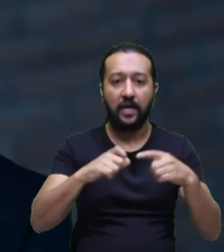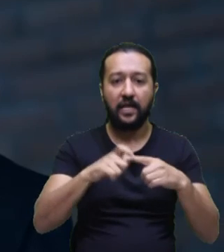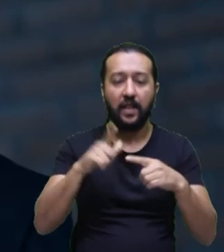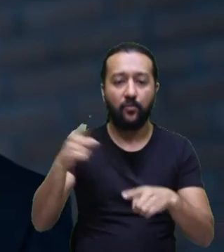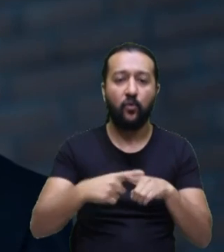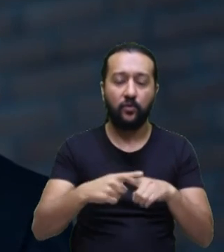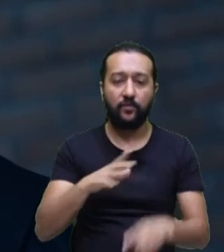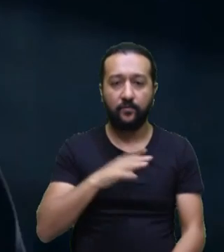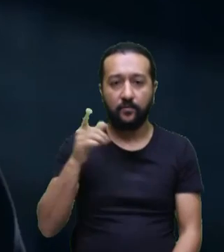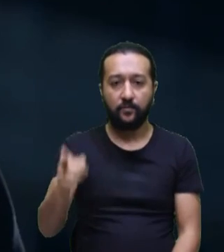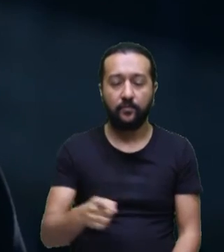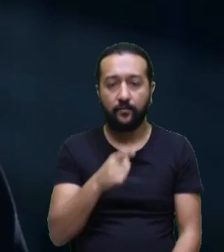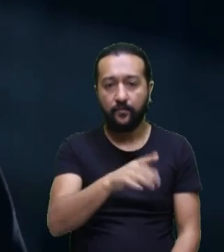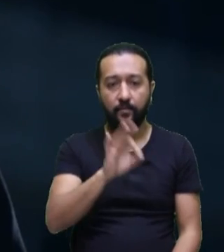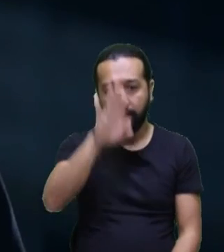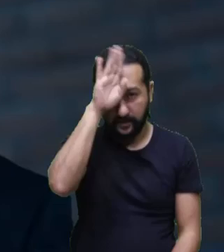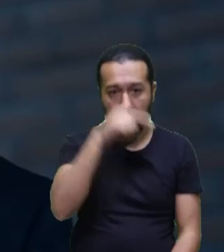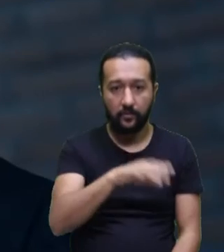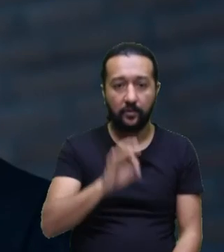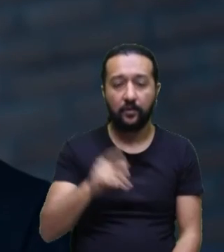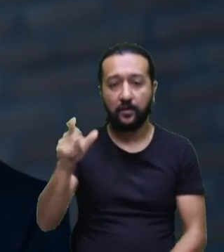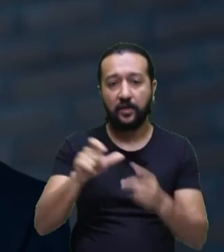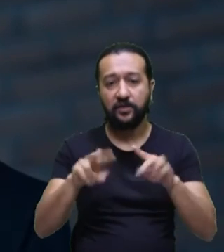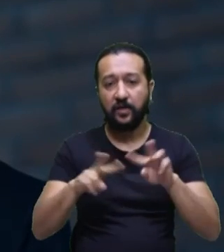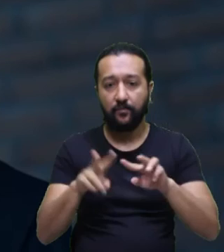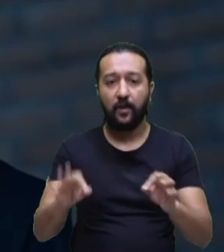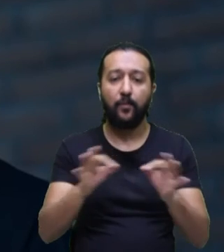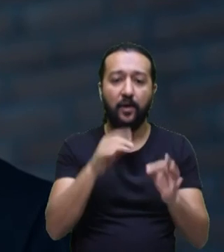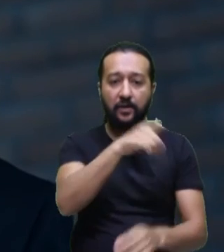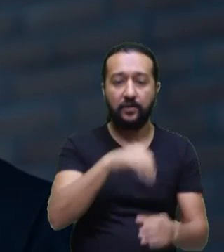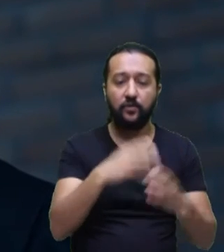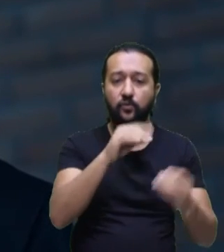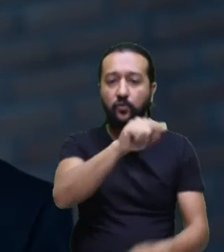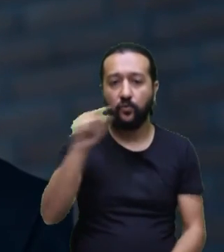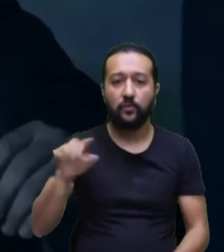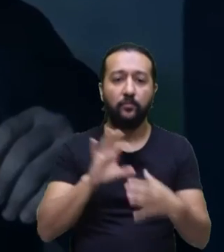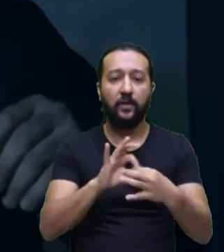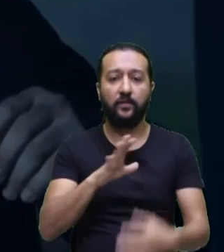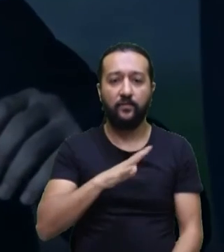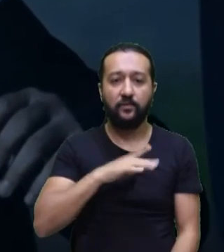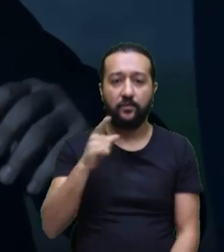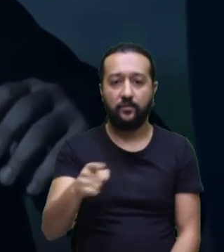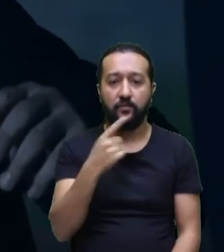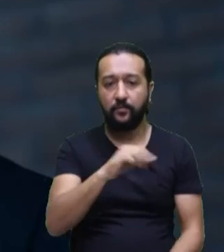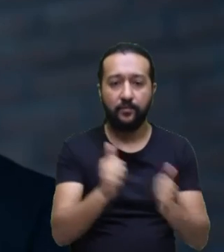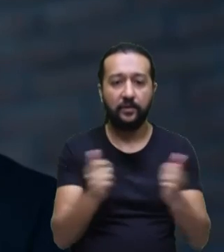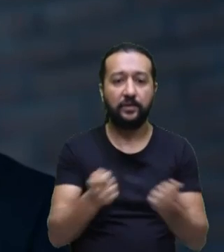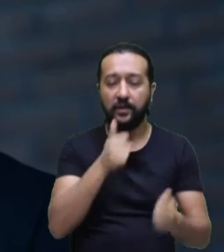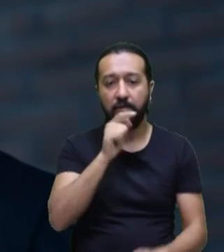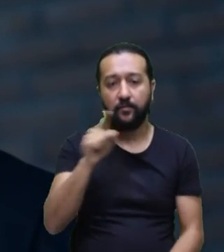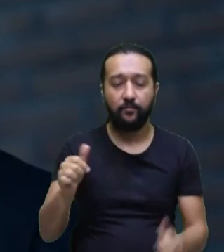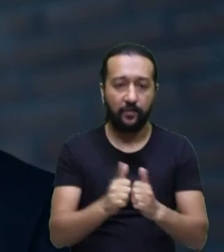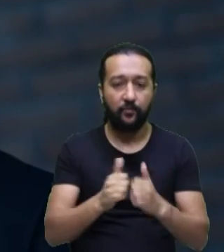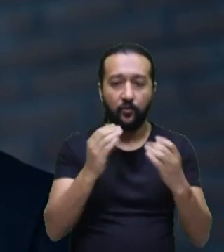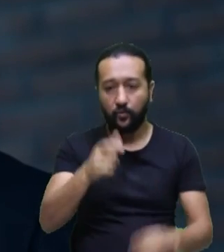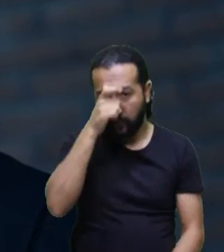Ariel diye bir ortağım var. Hem İstanbul'da, hem Şam'da, hem Bağdat'ta. Bir sürü, her tarafta bağlantıları var. Birlikte çalıştığı